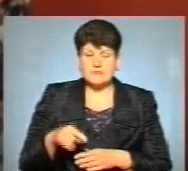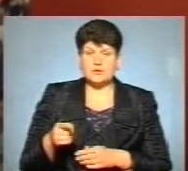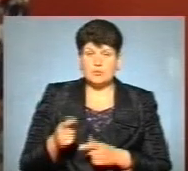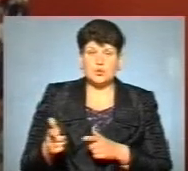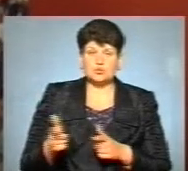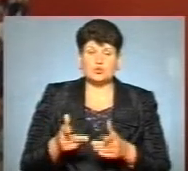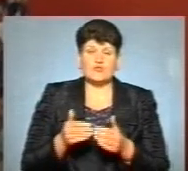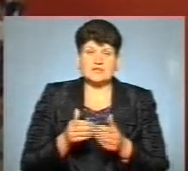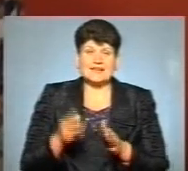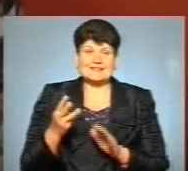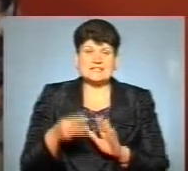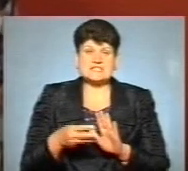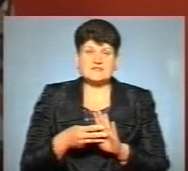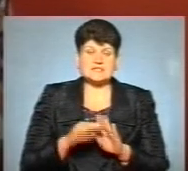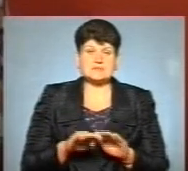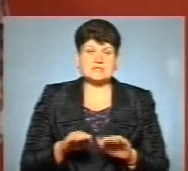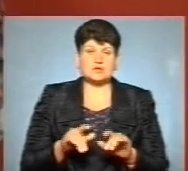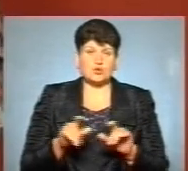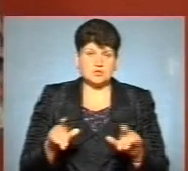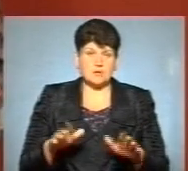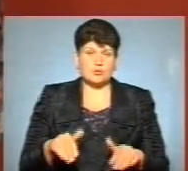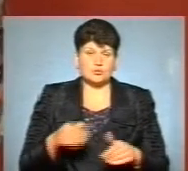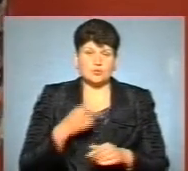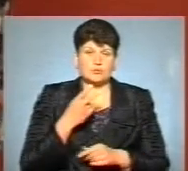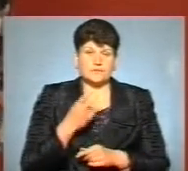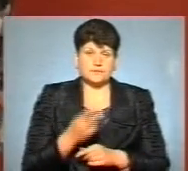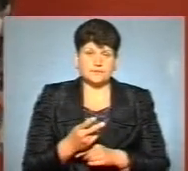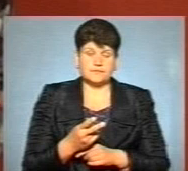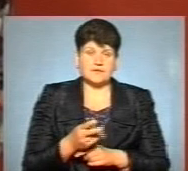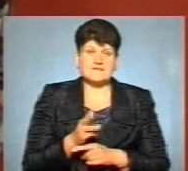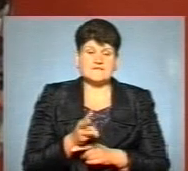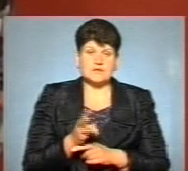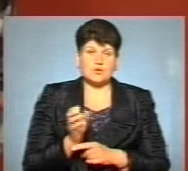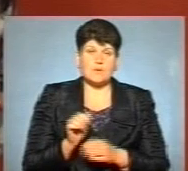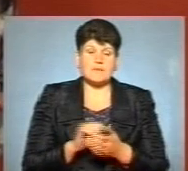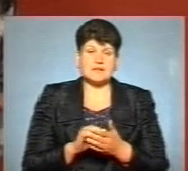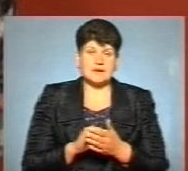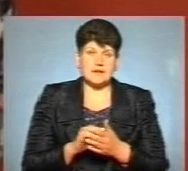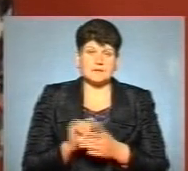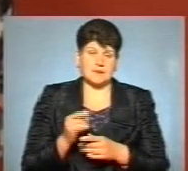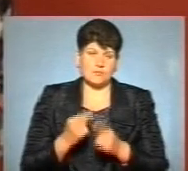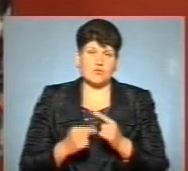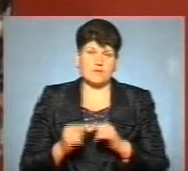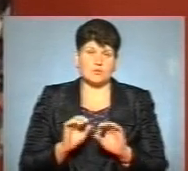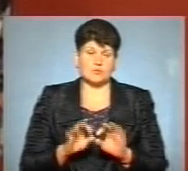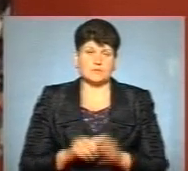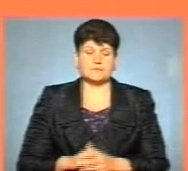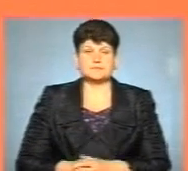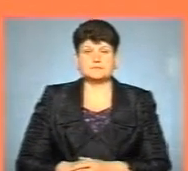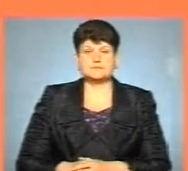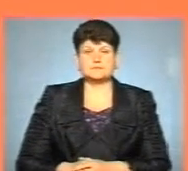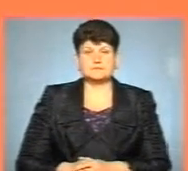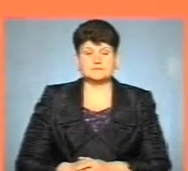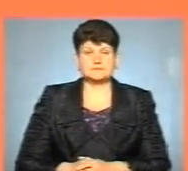до відкриття 38 садочків. Я пропоную зараз переглянути відеоматеріал, і ми повернемося, прокоментуємо дещо.